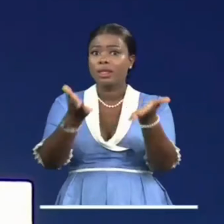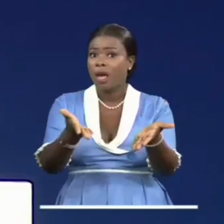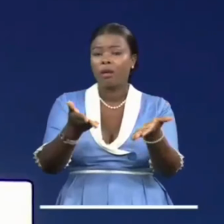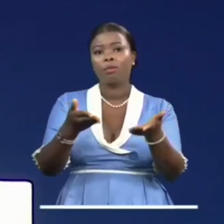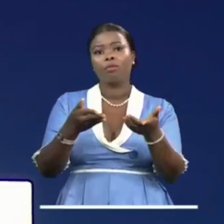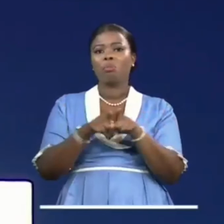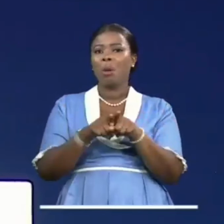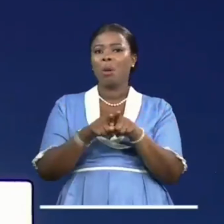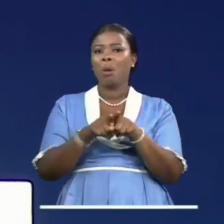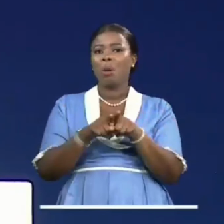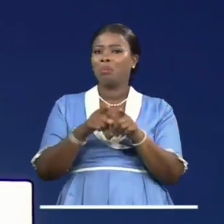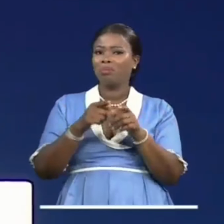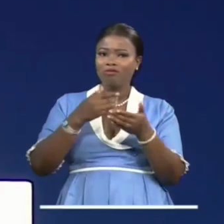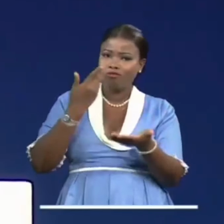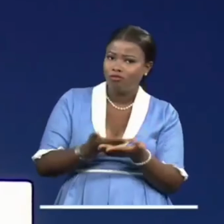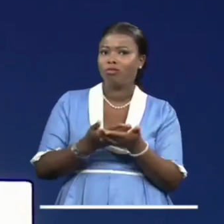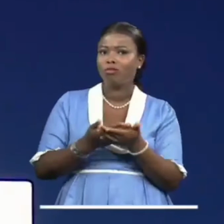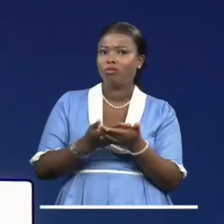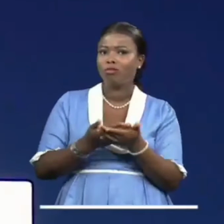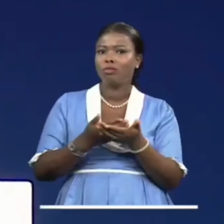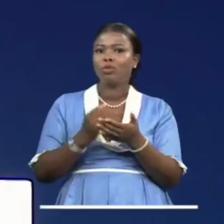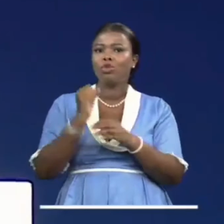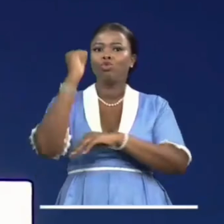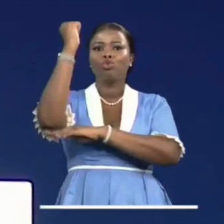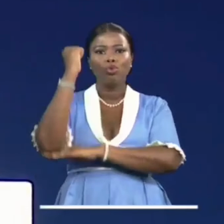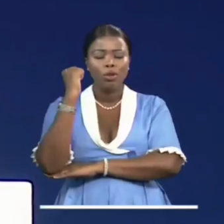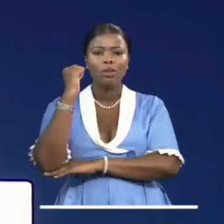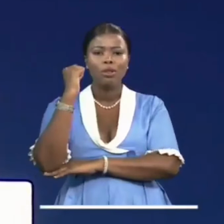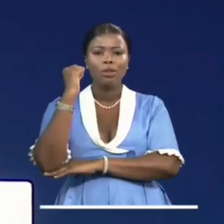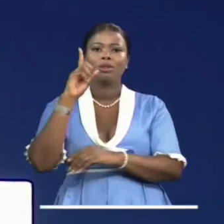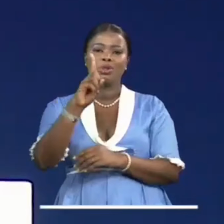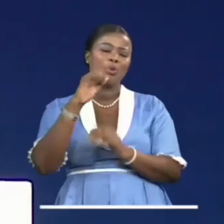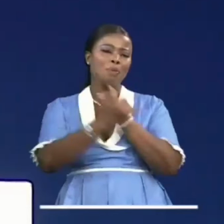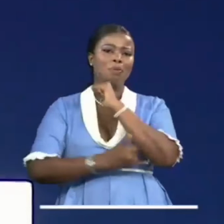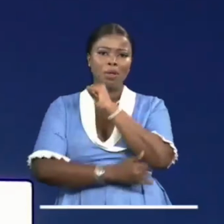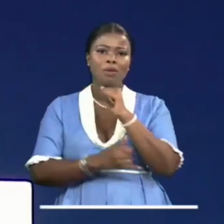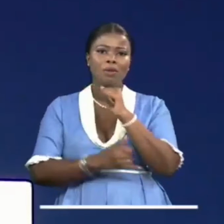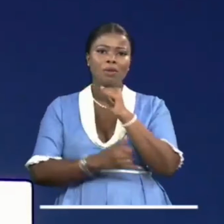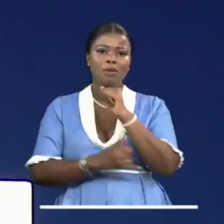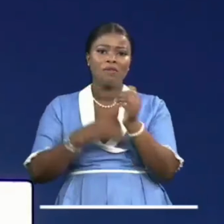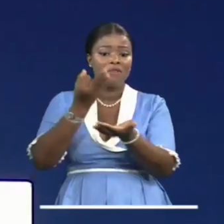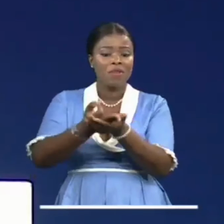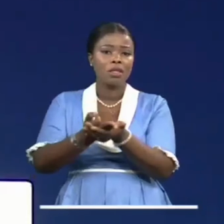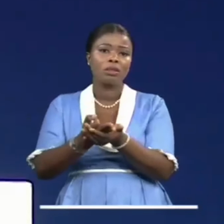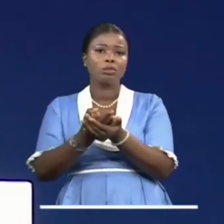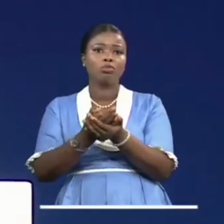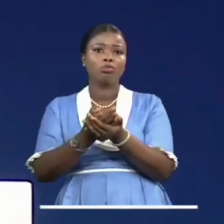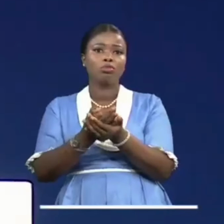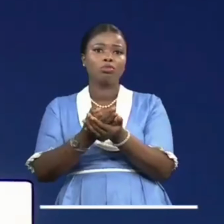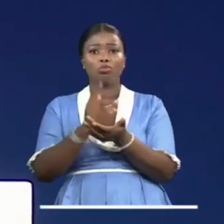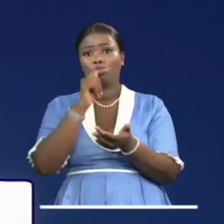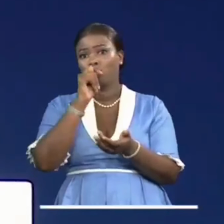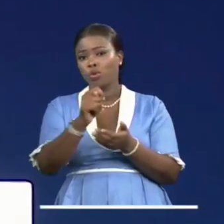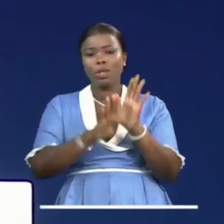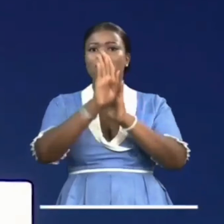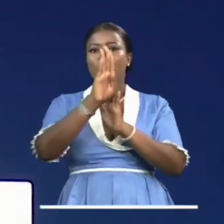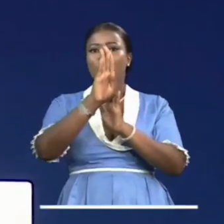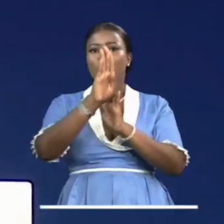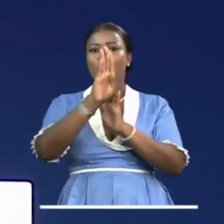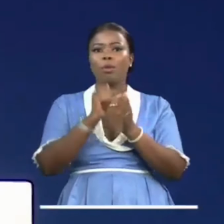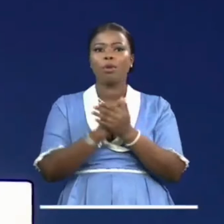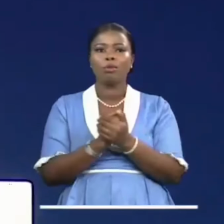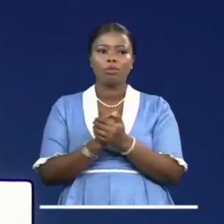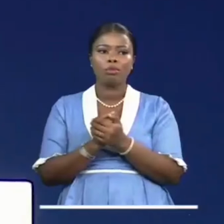souveraineté économique d'un pays un pays qui pour pouvoir financer son développement pour pouvoir boucler son budget doit faire